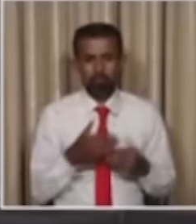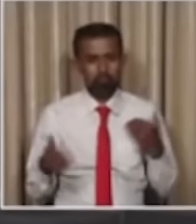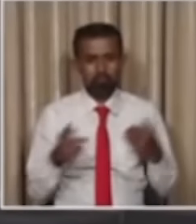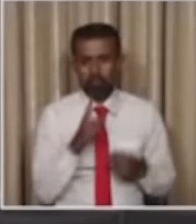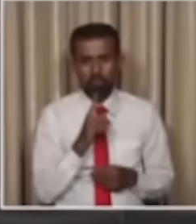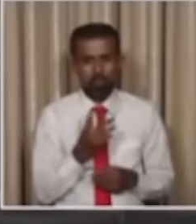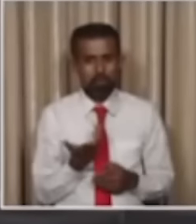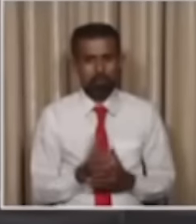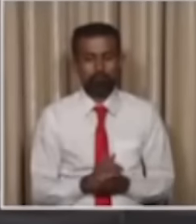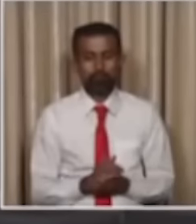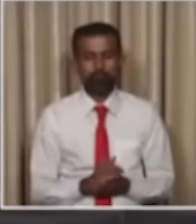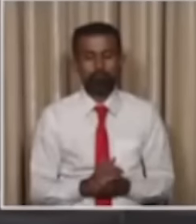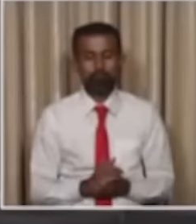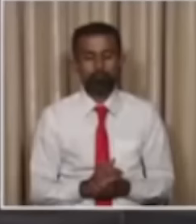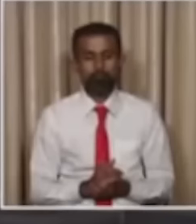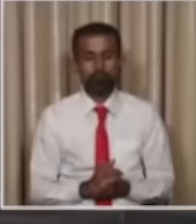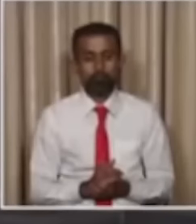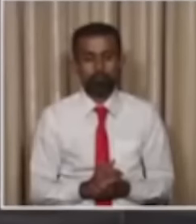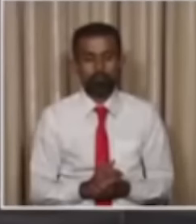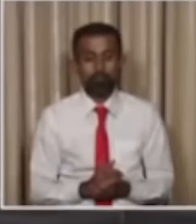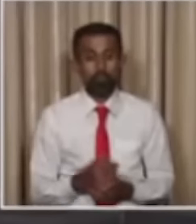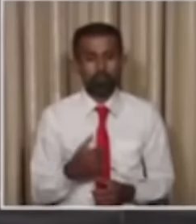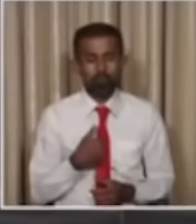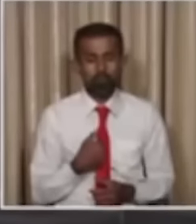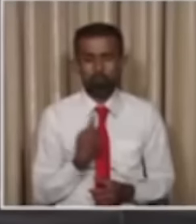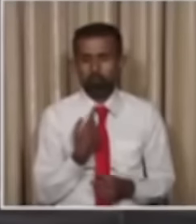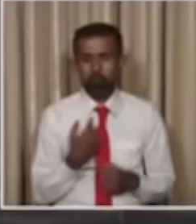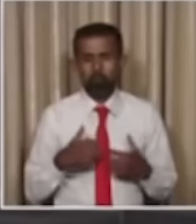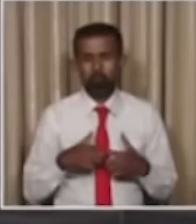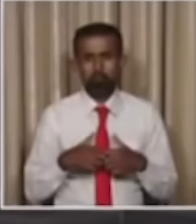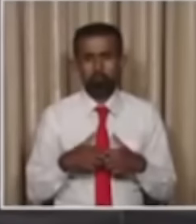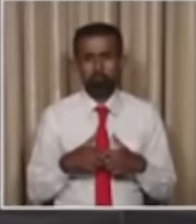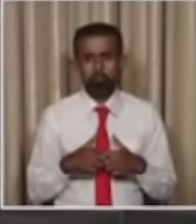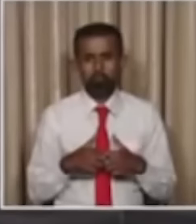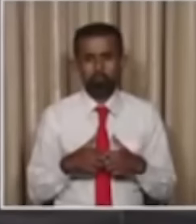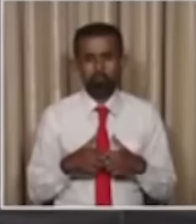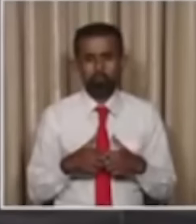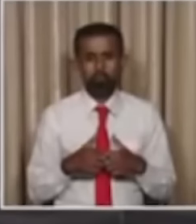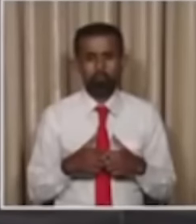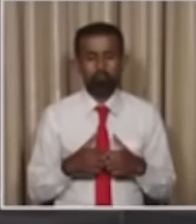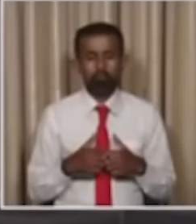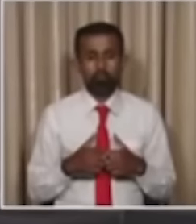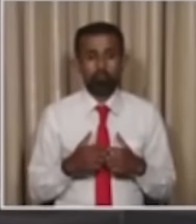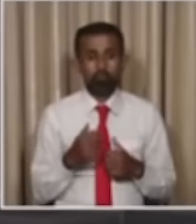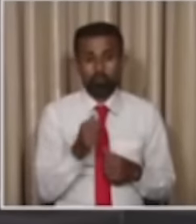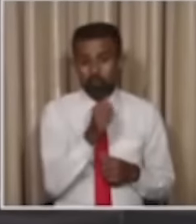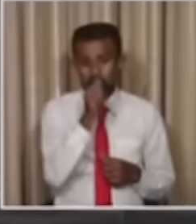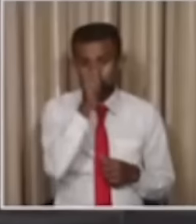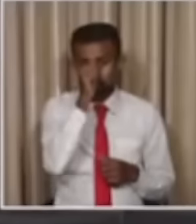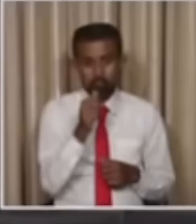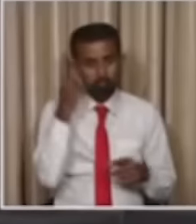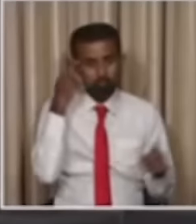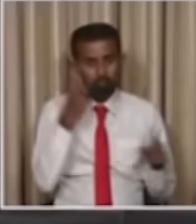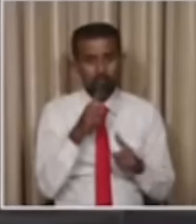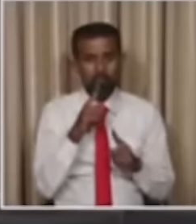කියවන්නේ නැහැ. හැබැයි මට තියෙන ගැටලුව තමයි මෙච්චර කතෝලික ජනතාව වෙනුවෙන් කතා